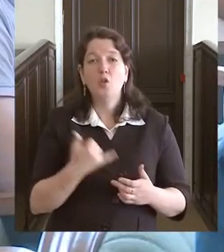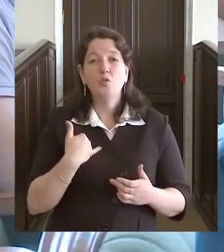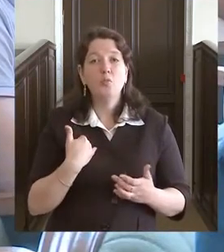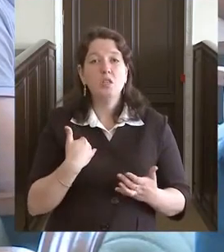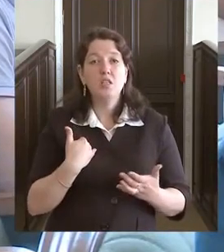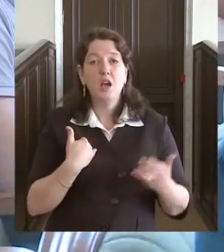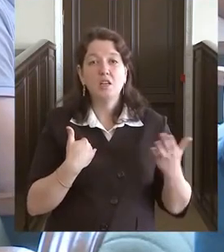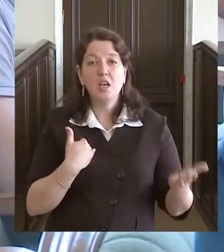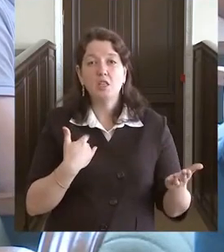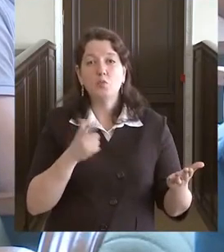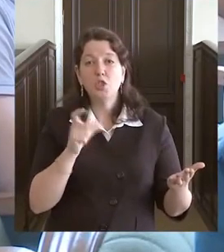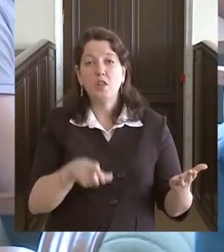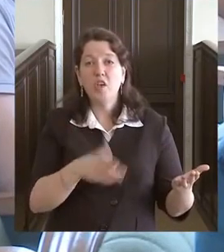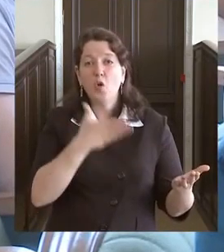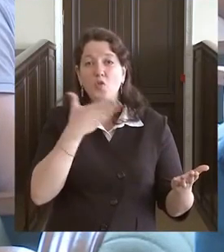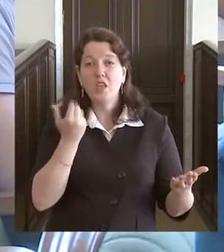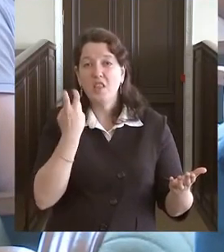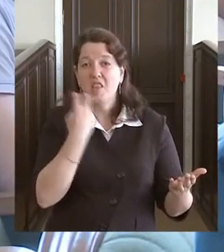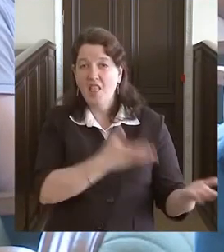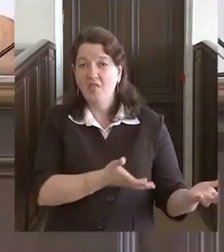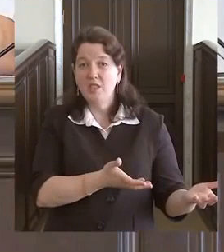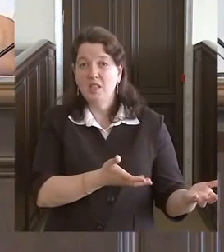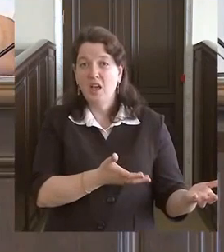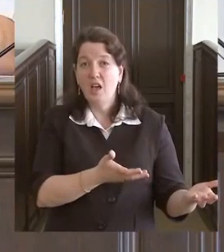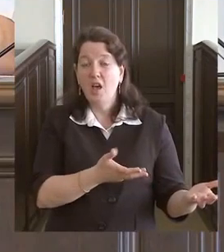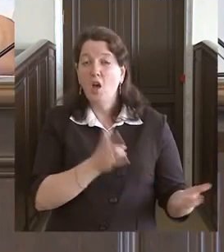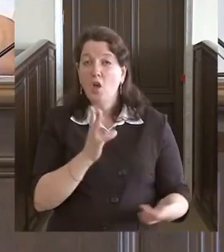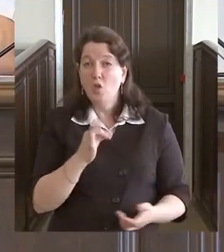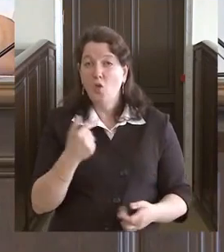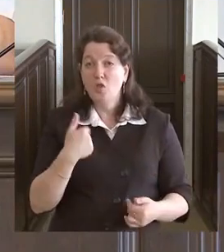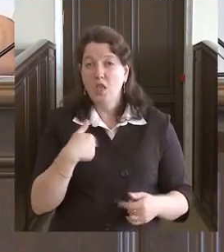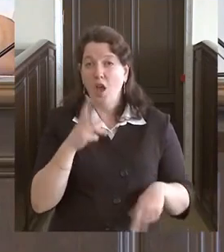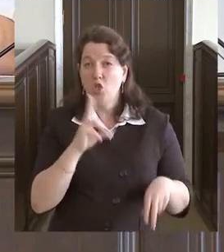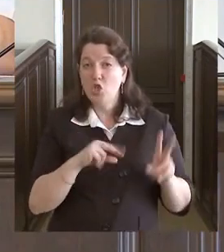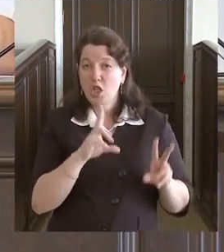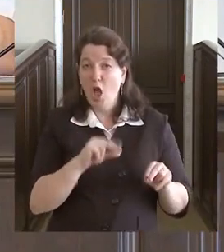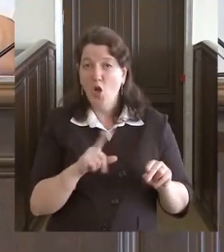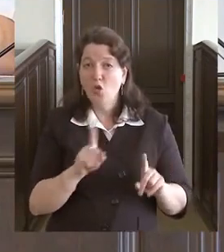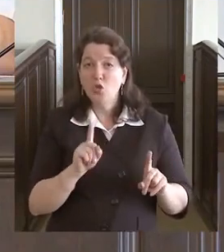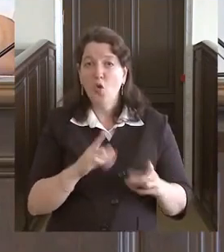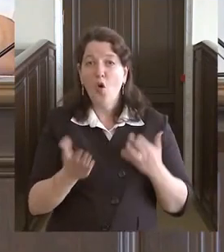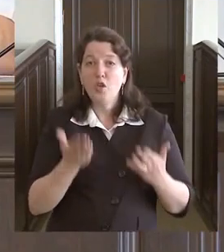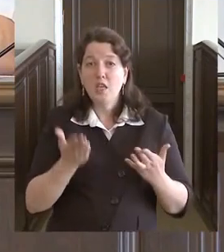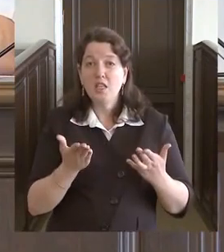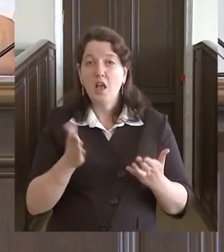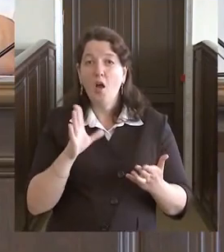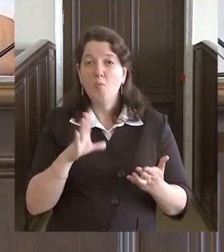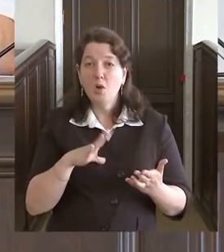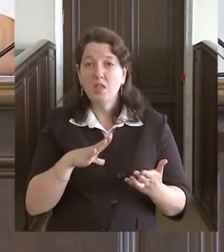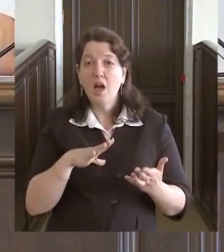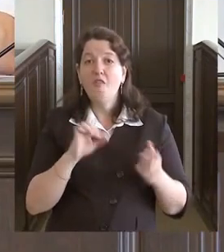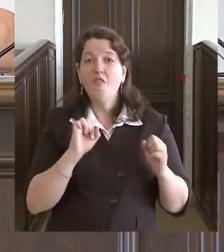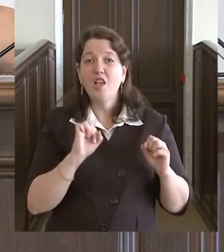меня нет к нему ненависти но я считаю что если этого возможно было